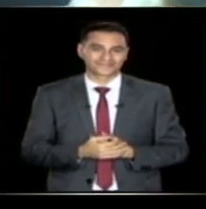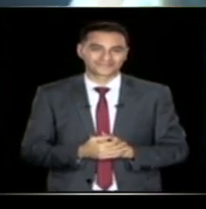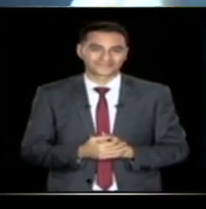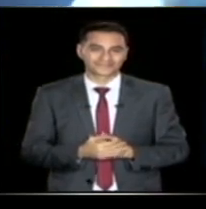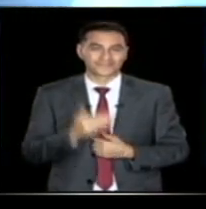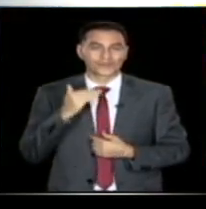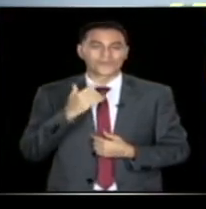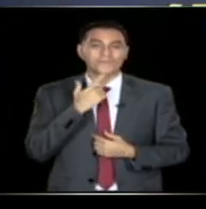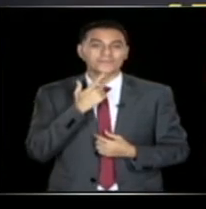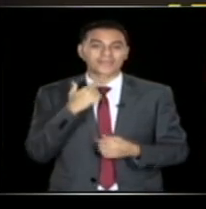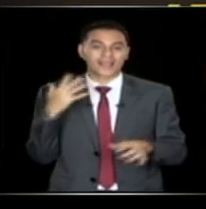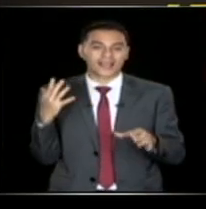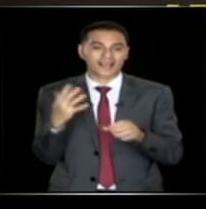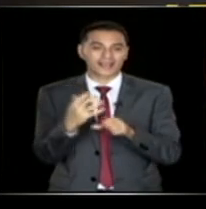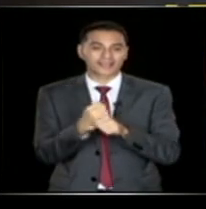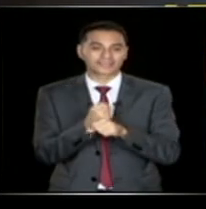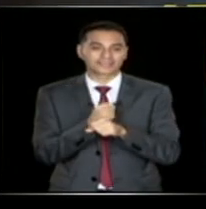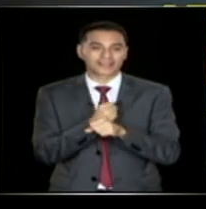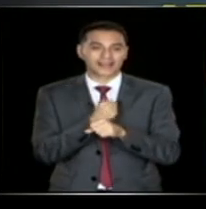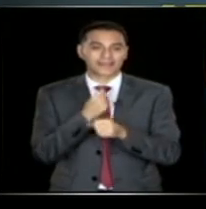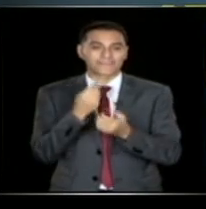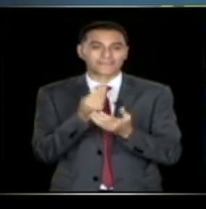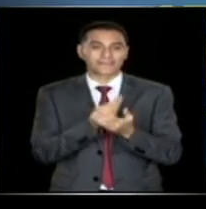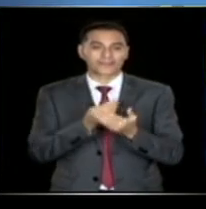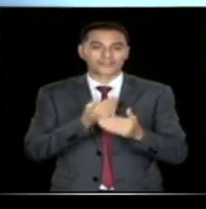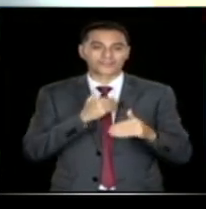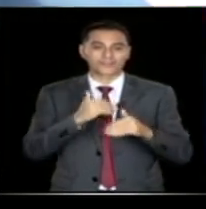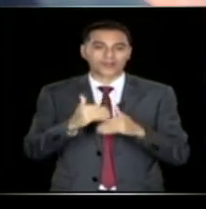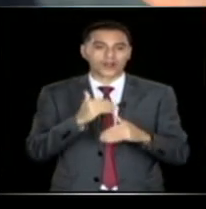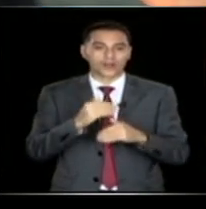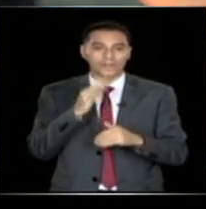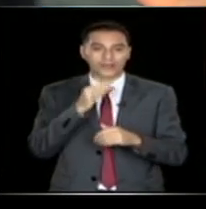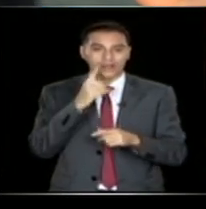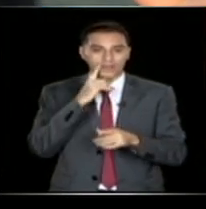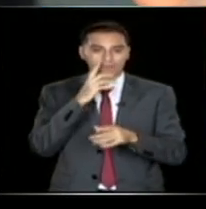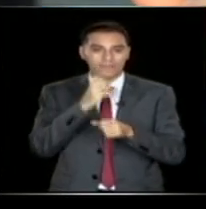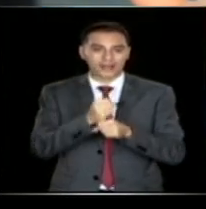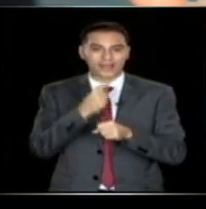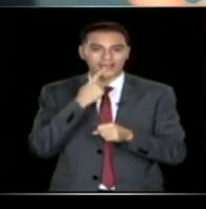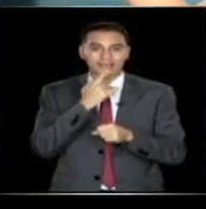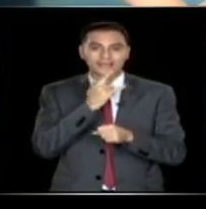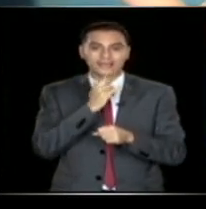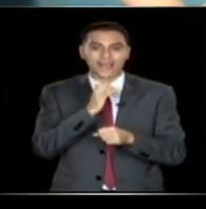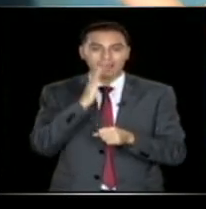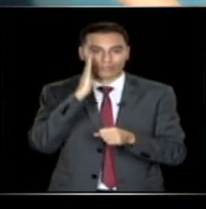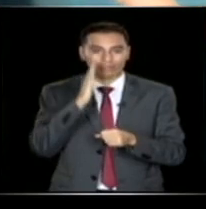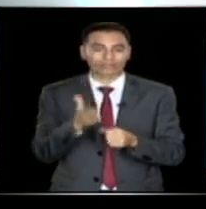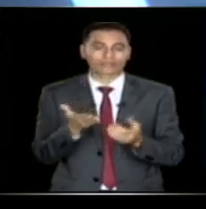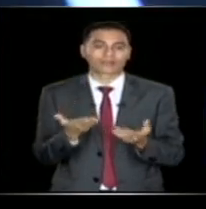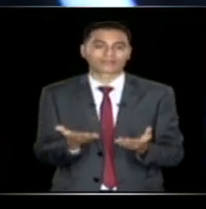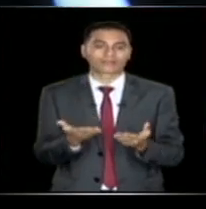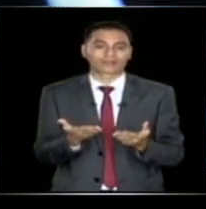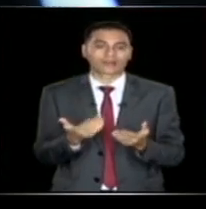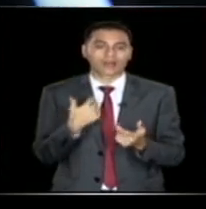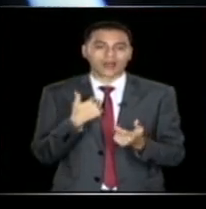الأمنيات اللي بنحققها بترسم طريقنا وتخلينا مؤمنين إننا دايماً نقدر.